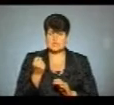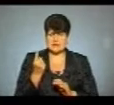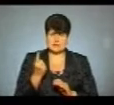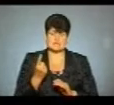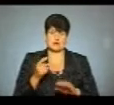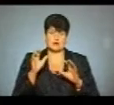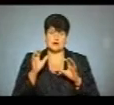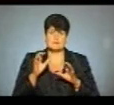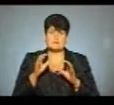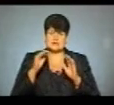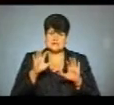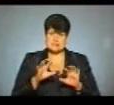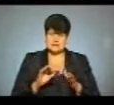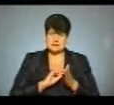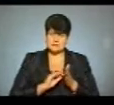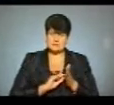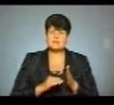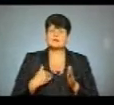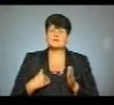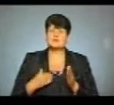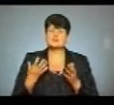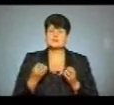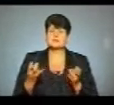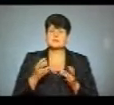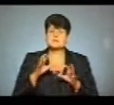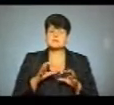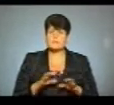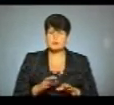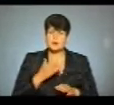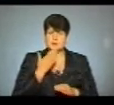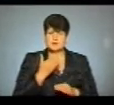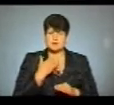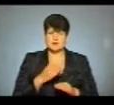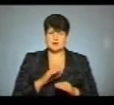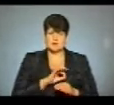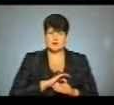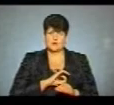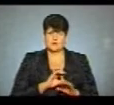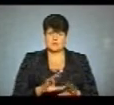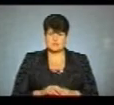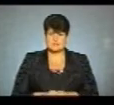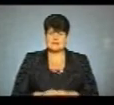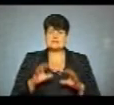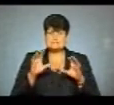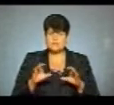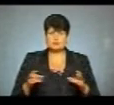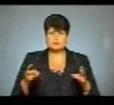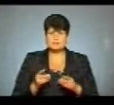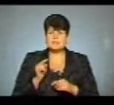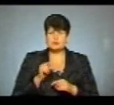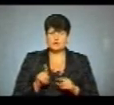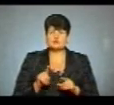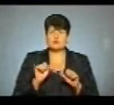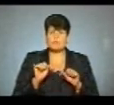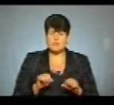процедура імпічменту прописана. Для чого потрібен ще й закон, пояснює юрист Тарас Шевченко. Закон потрібен для того, щоб можна